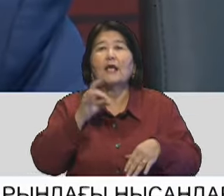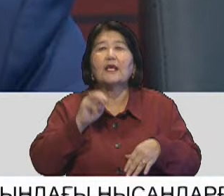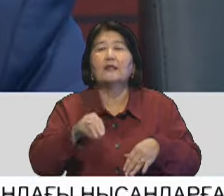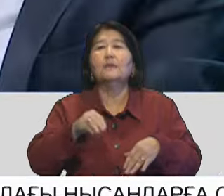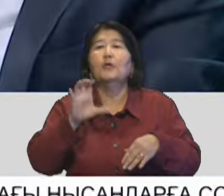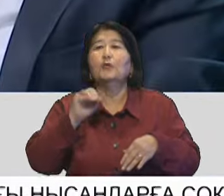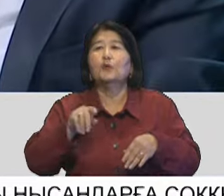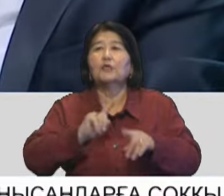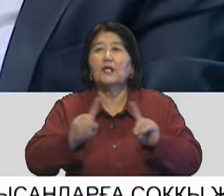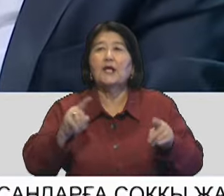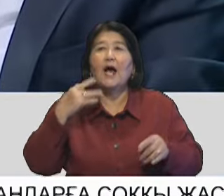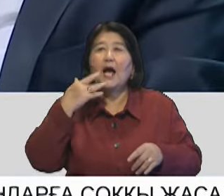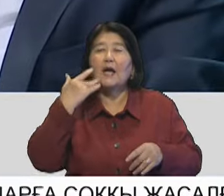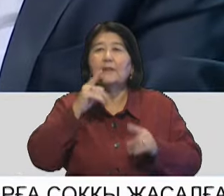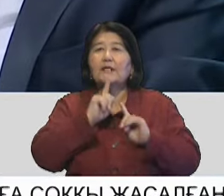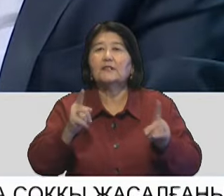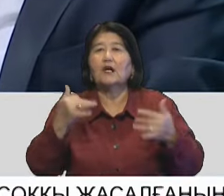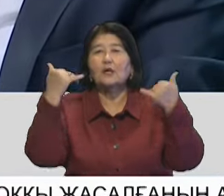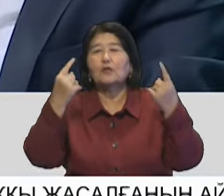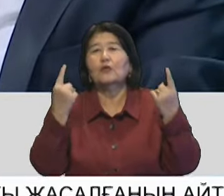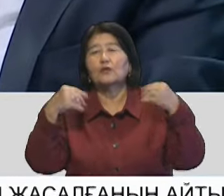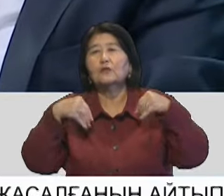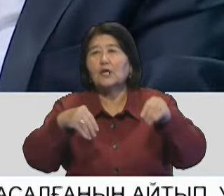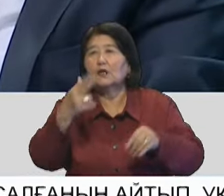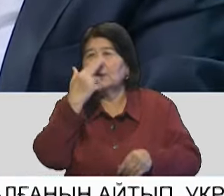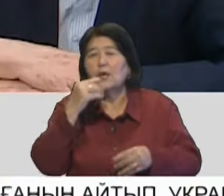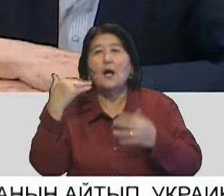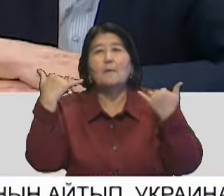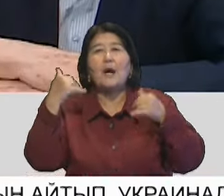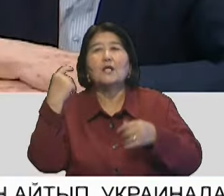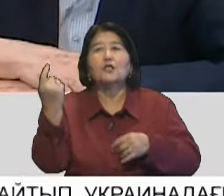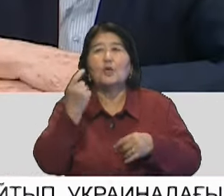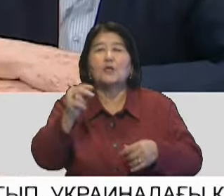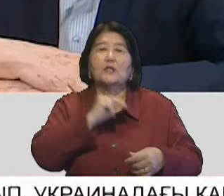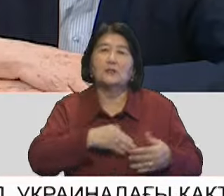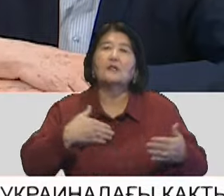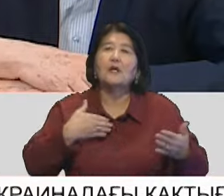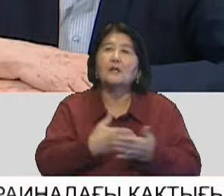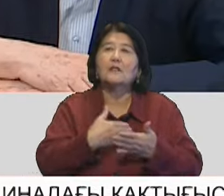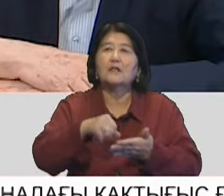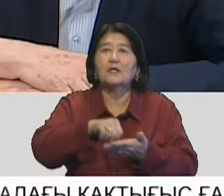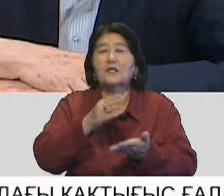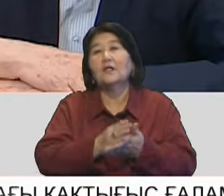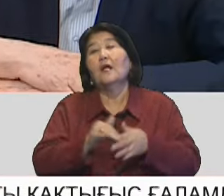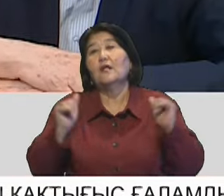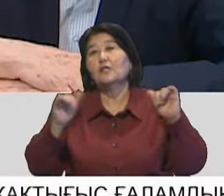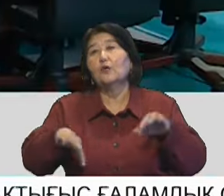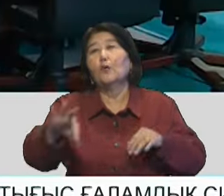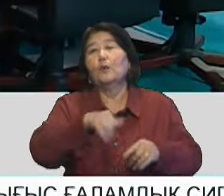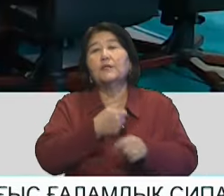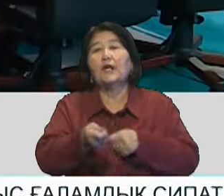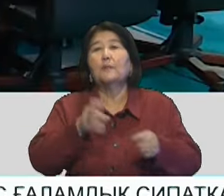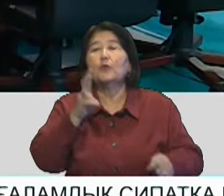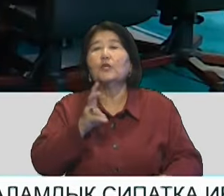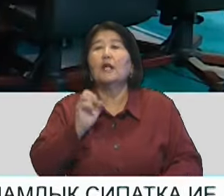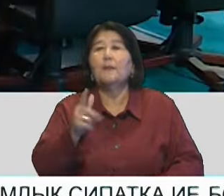авторы. Америкалық асыл тұқымды ірі қара түрлерін жерсіндіріп, мал шаруашылығы саласында да тыңнан түрен салған. Жиында облыс әкімі Нұрлыбек